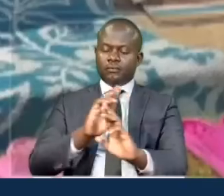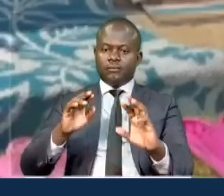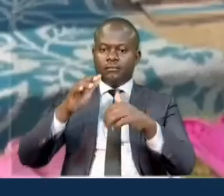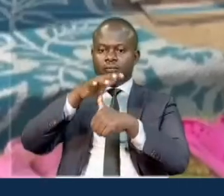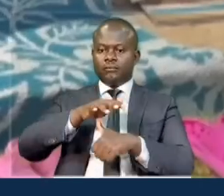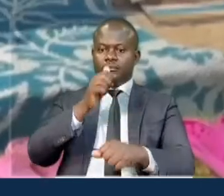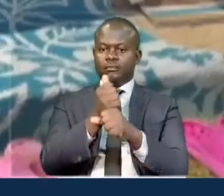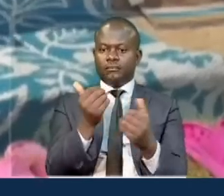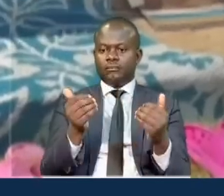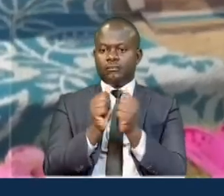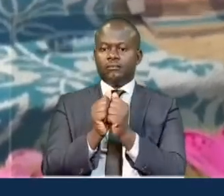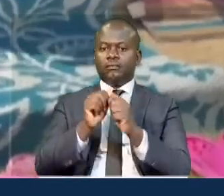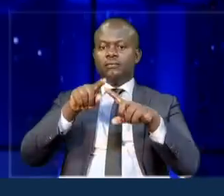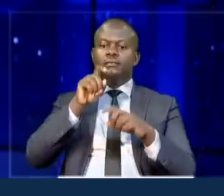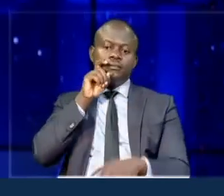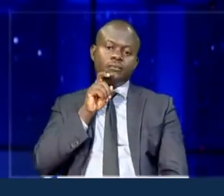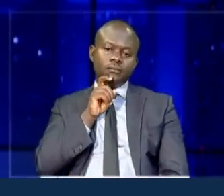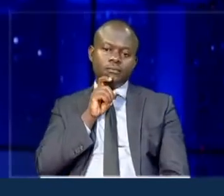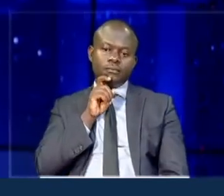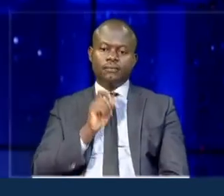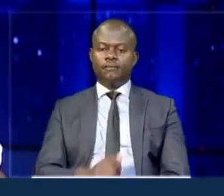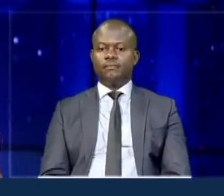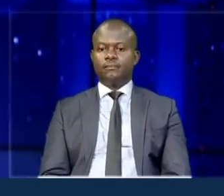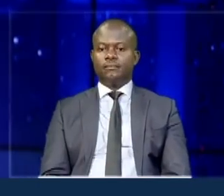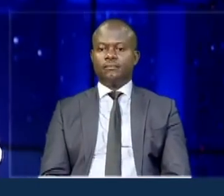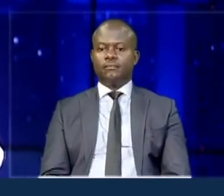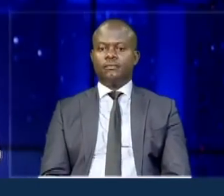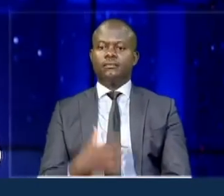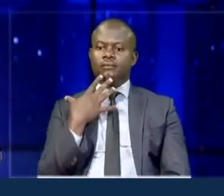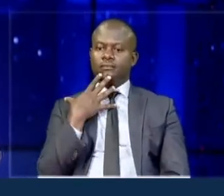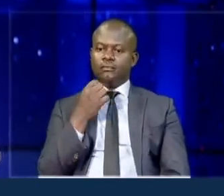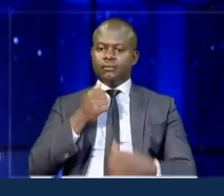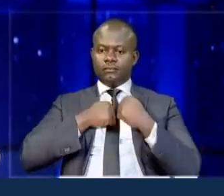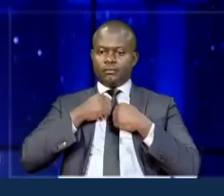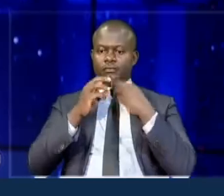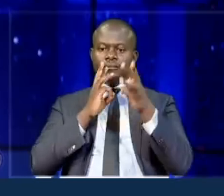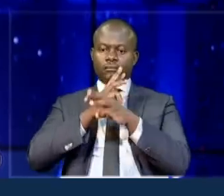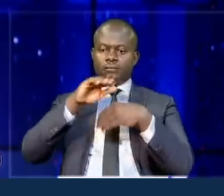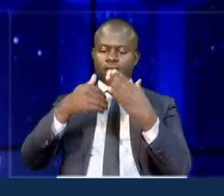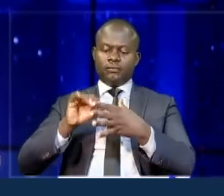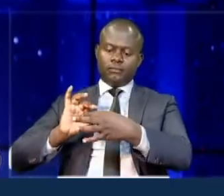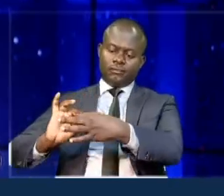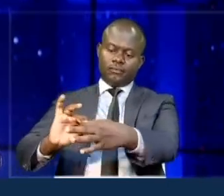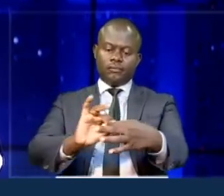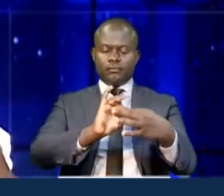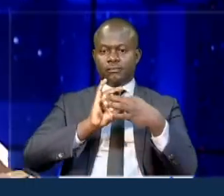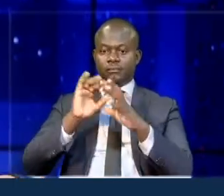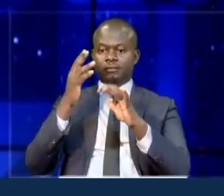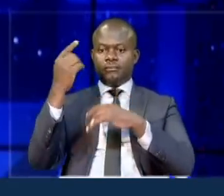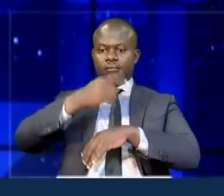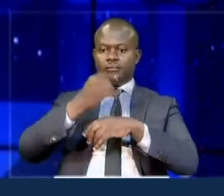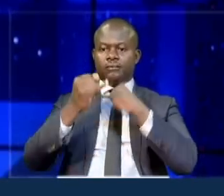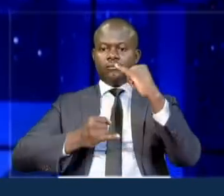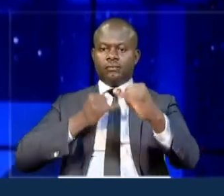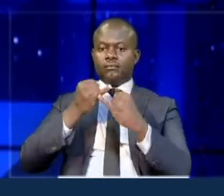n'ihohotera rikorerwa abana n'ishingiye ku gitsina. Kuri wa gatanu kandi u Rwanda n'isi byifatanyije kwizihiza umunsi mpuzamahanga